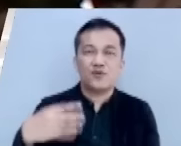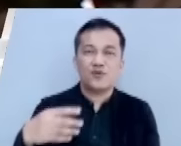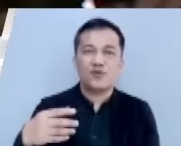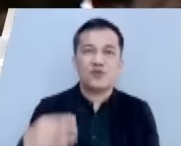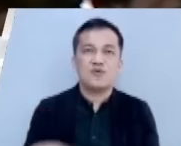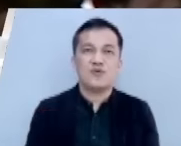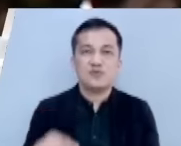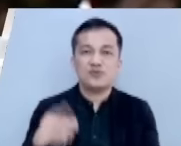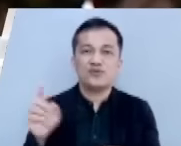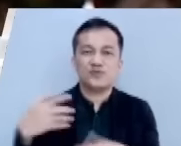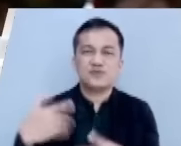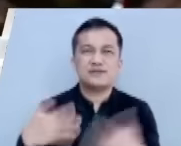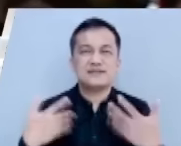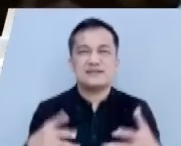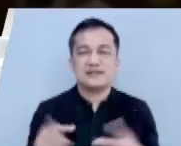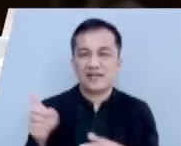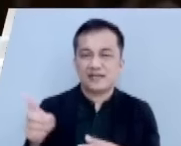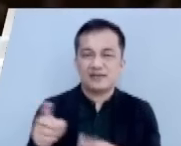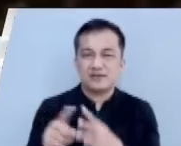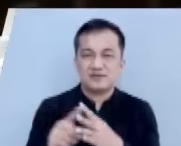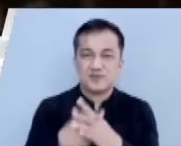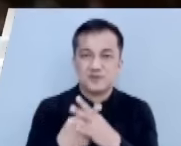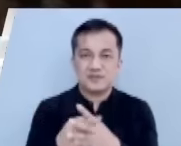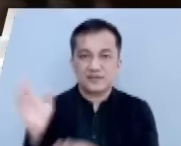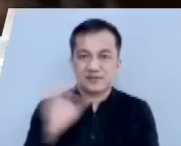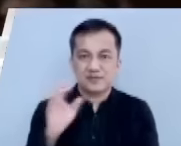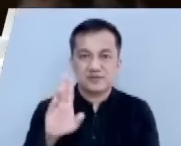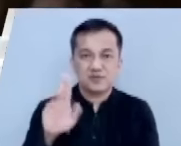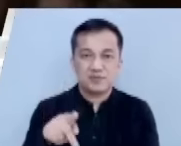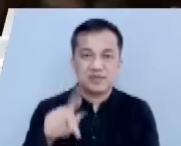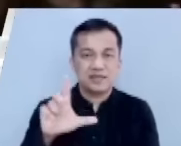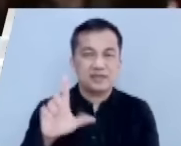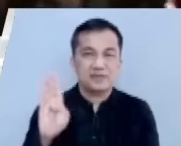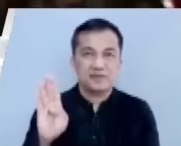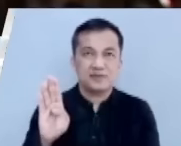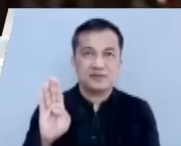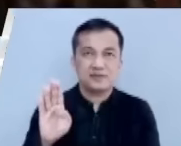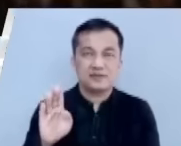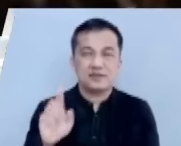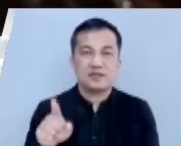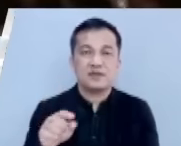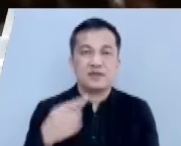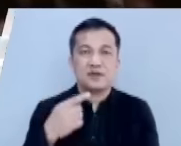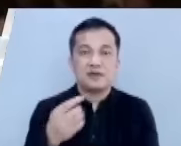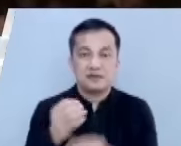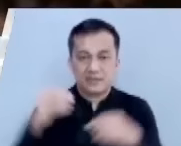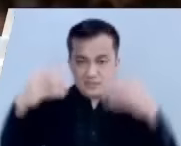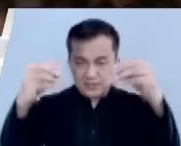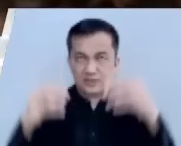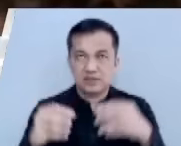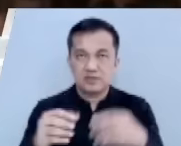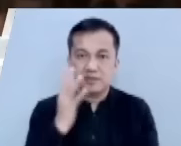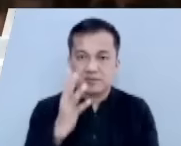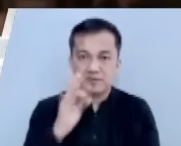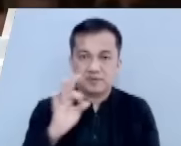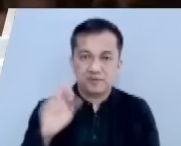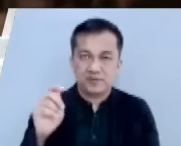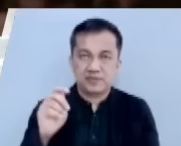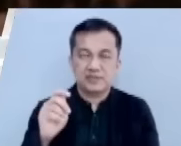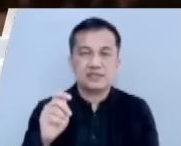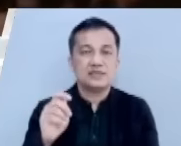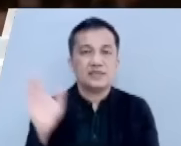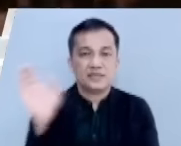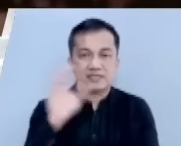3, 2, 1! Umpisa na ng Paskong UPLB. Pinailawan na sa Freedom Park ang 50 talampakang Christmas tree na ito na